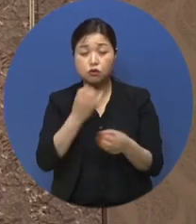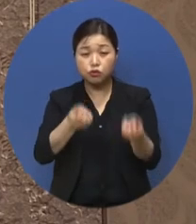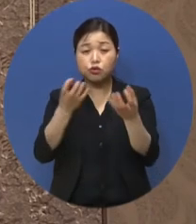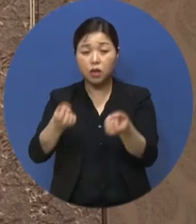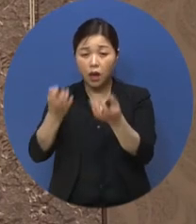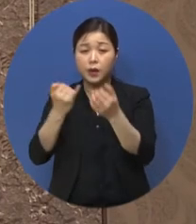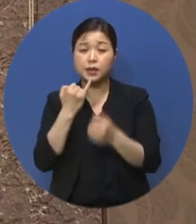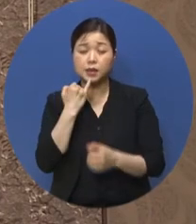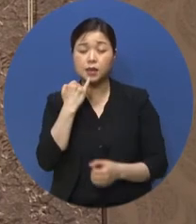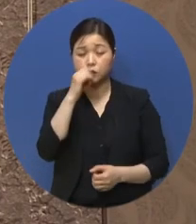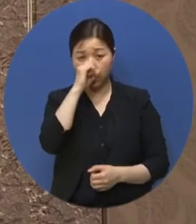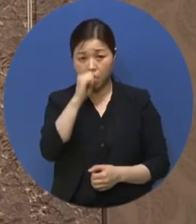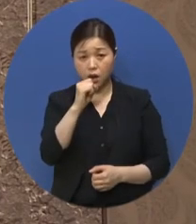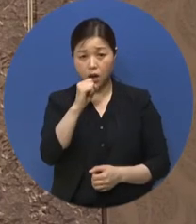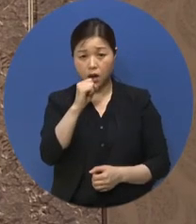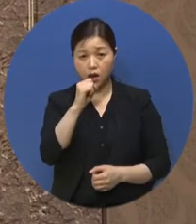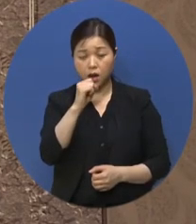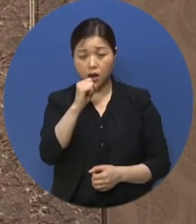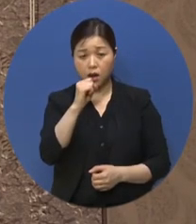거 좋다 이거예요. 그 대신